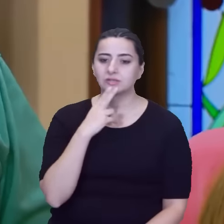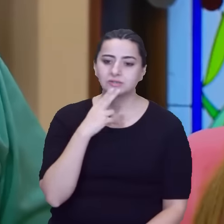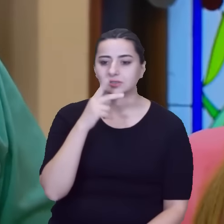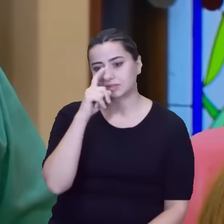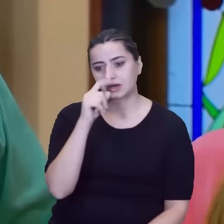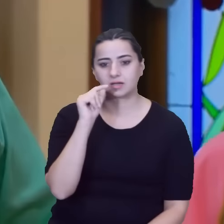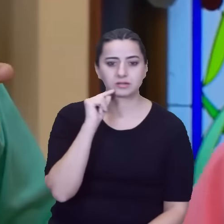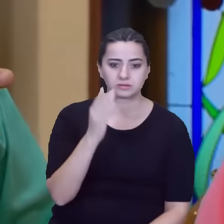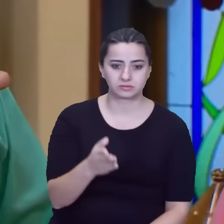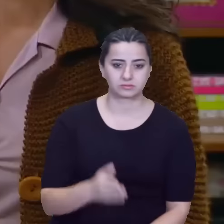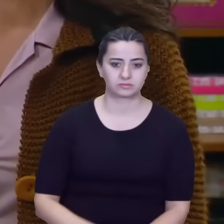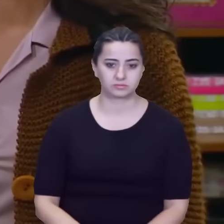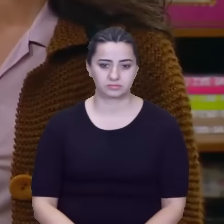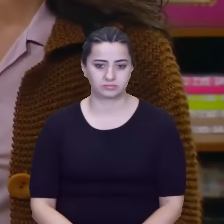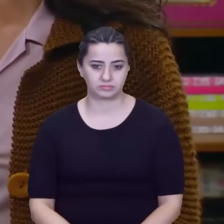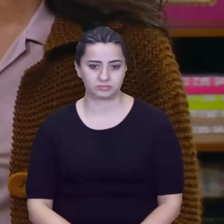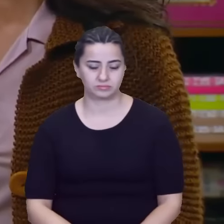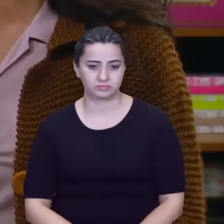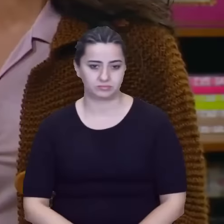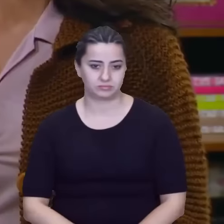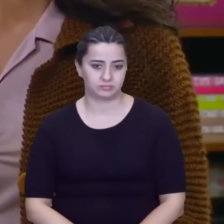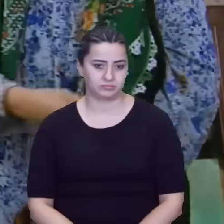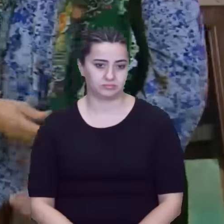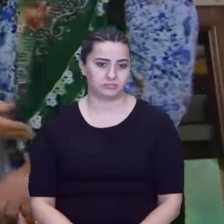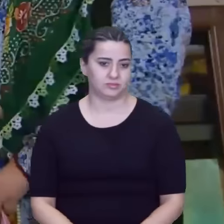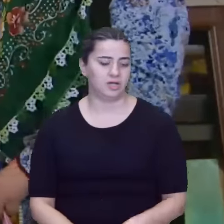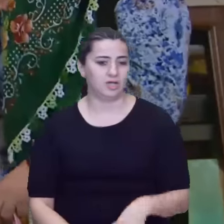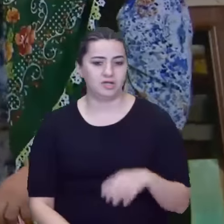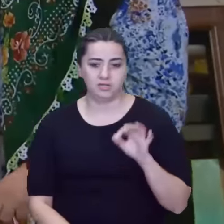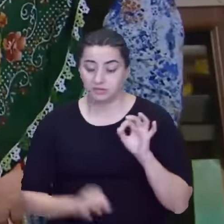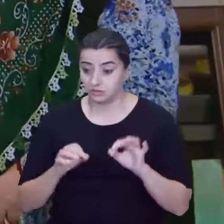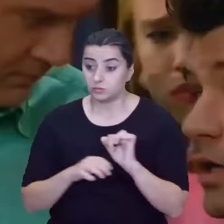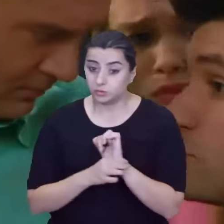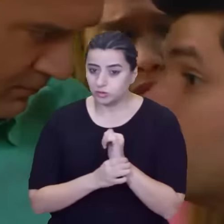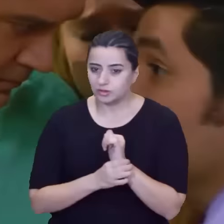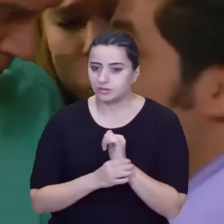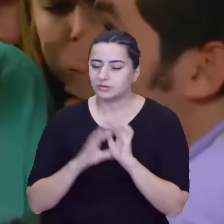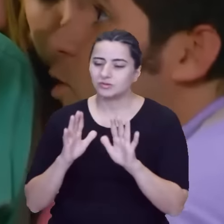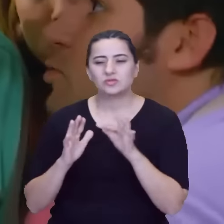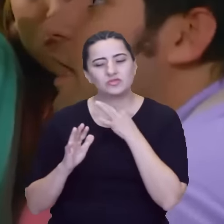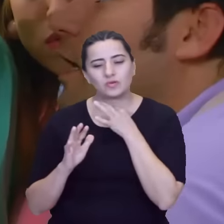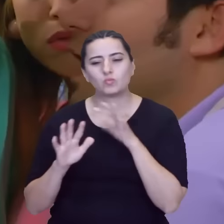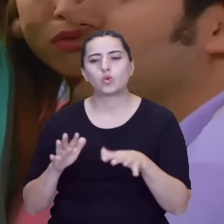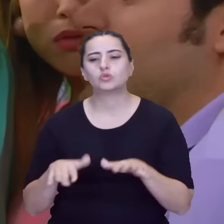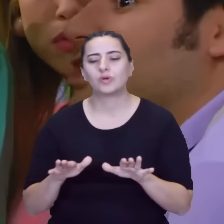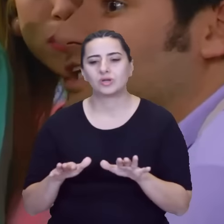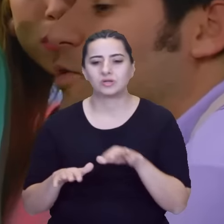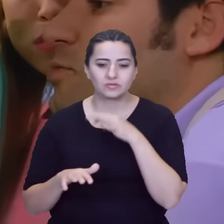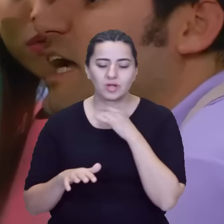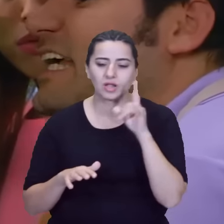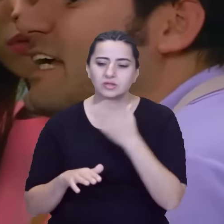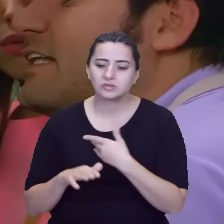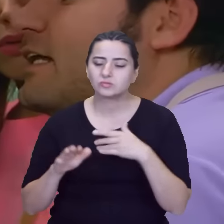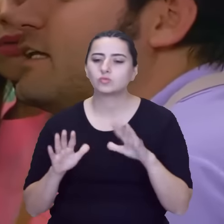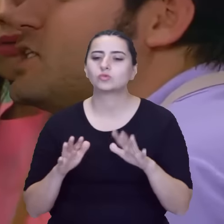kraliçe, bu da kral. Şey babacığım, şimdi... Usta gözünü seveyim, bozma ya. Allah'ın aşkına